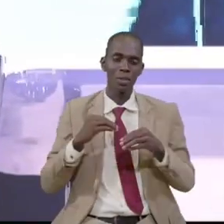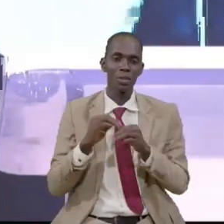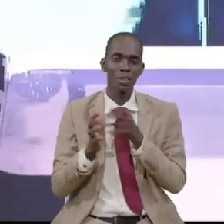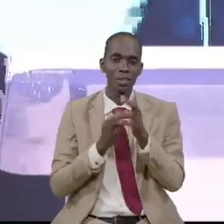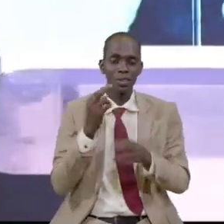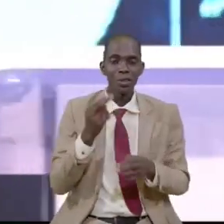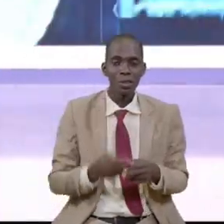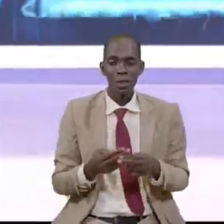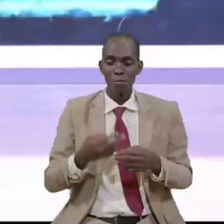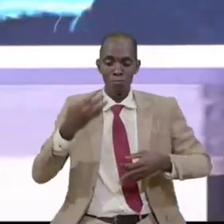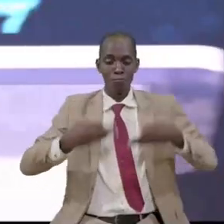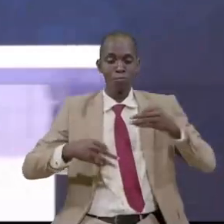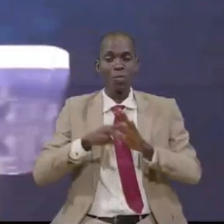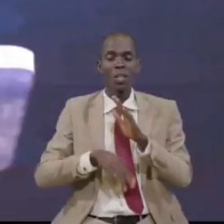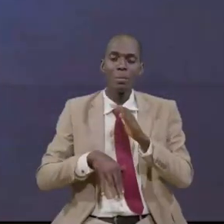sera ôtée de votre vie.